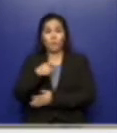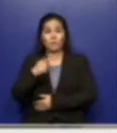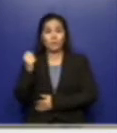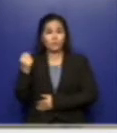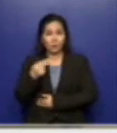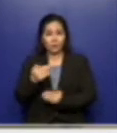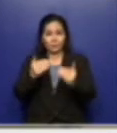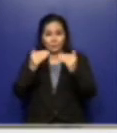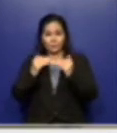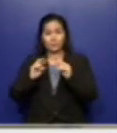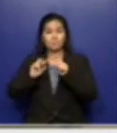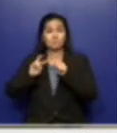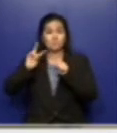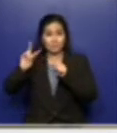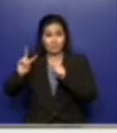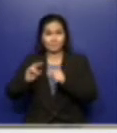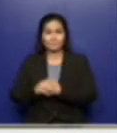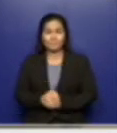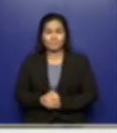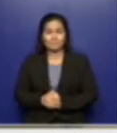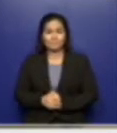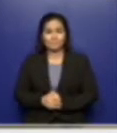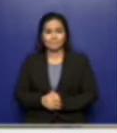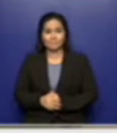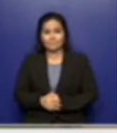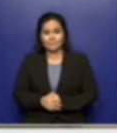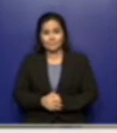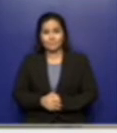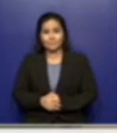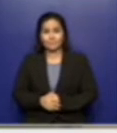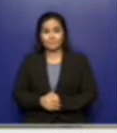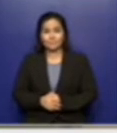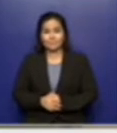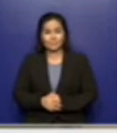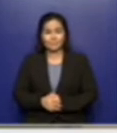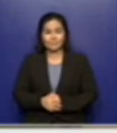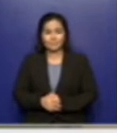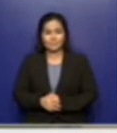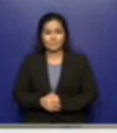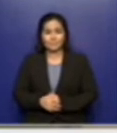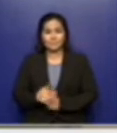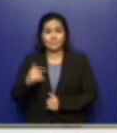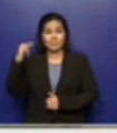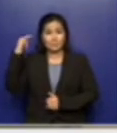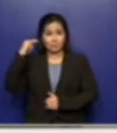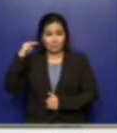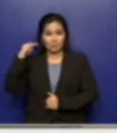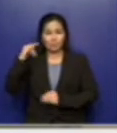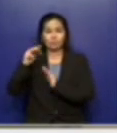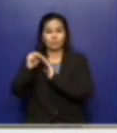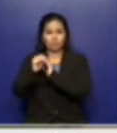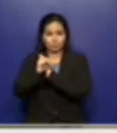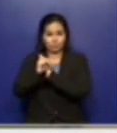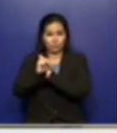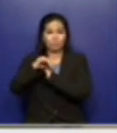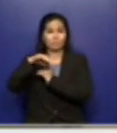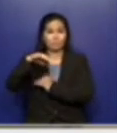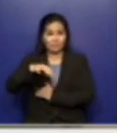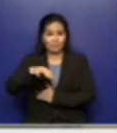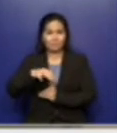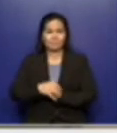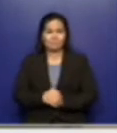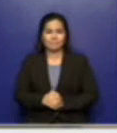เรื่องที่สองครับสไลด์ตัดไปครับเรื่องที่สองเรื่องสนามบินมุกดาหารเพราะเหตุใดผ